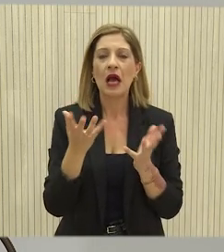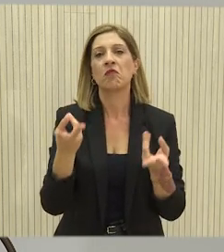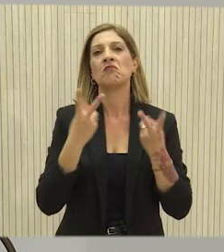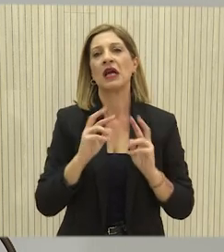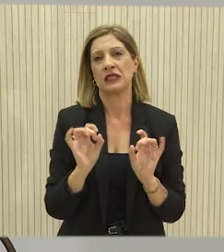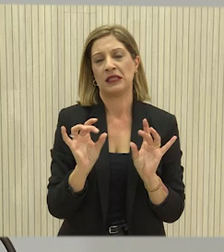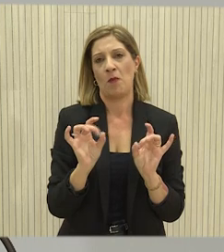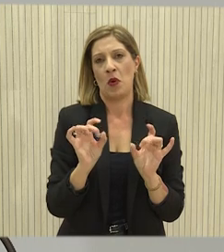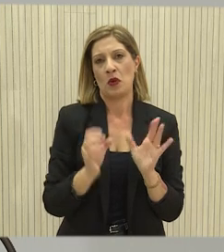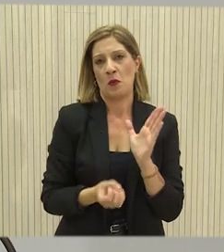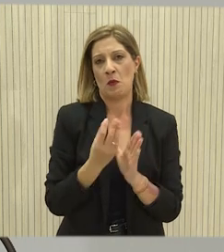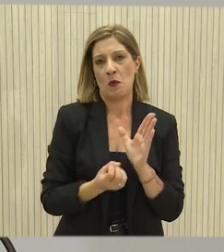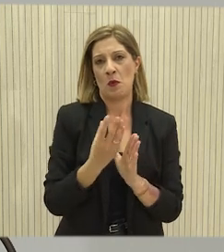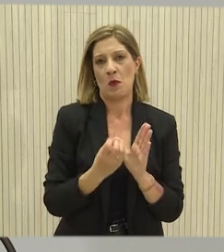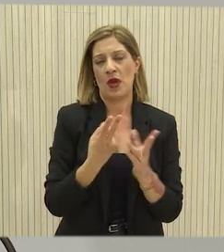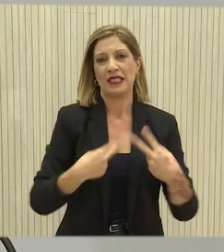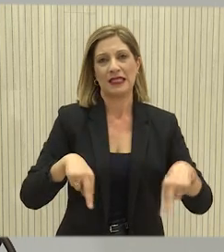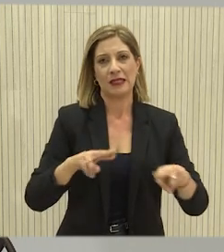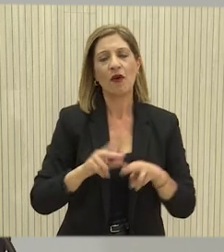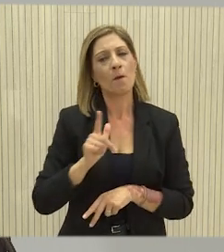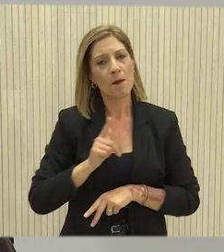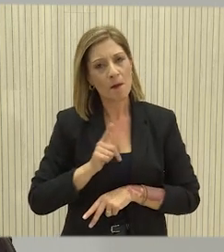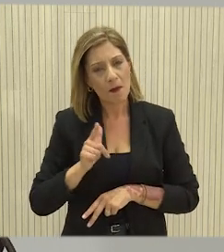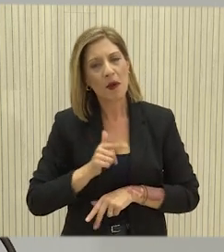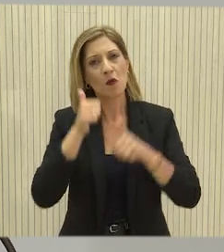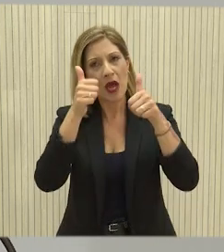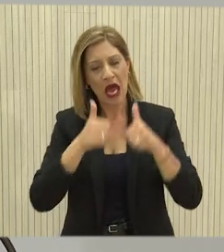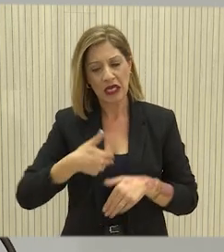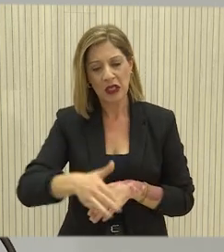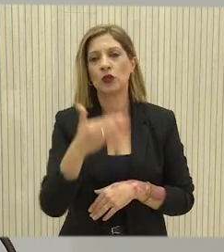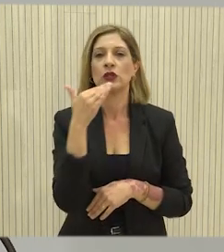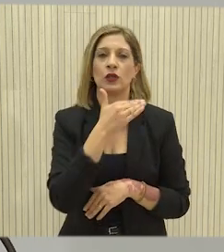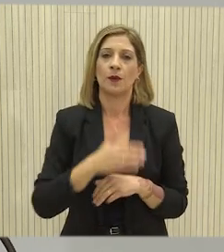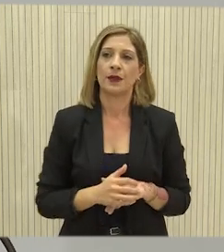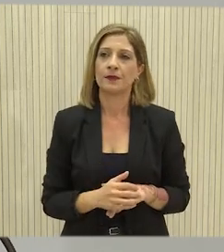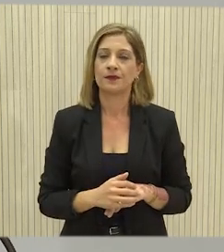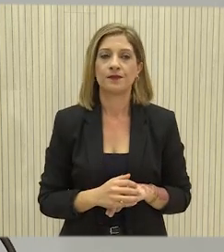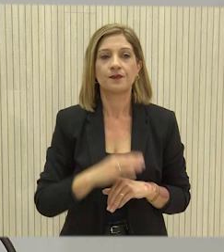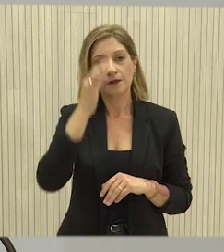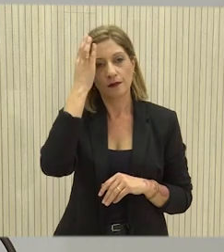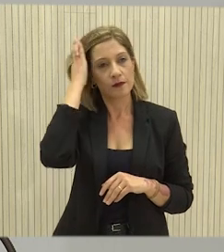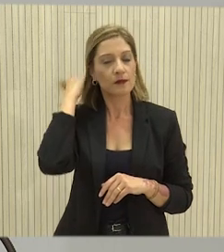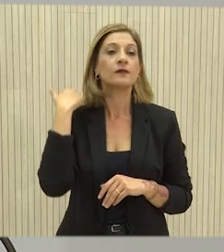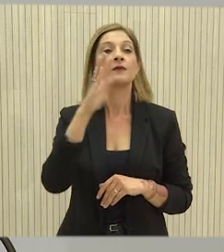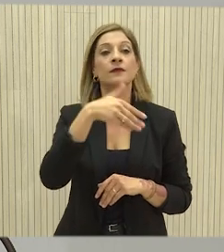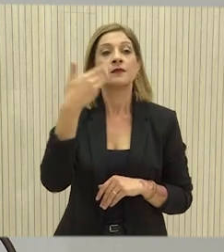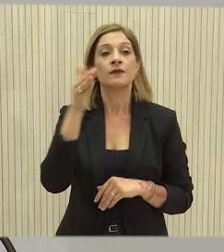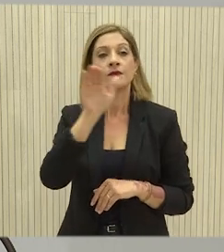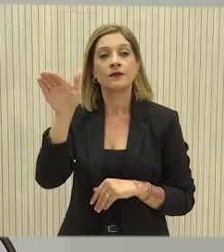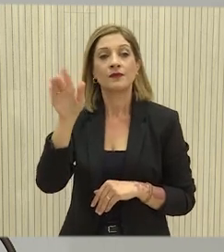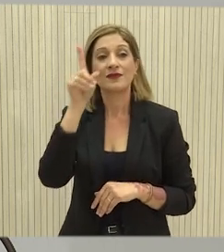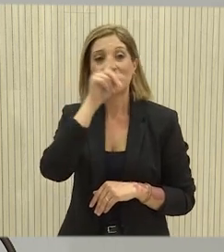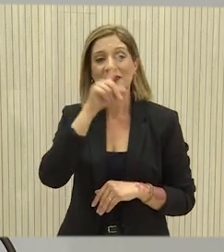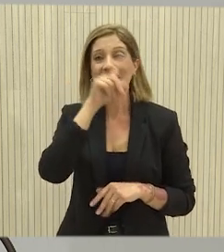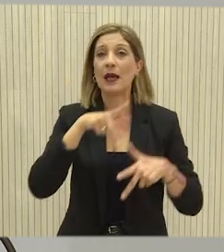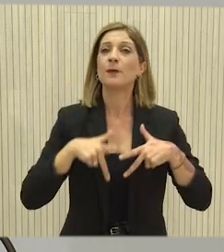έχουμε κάποια επίσημη ενημέρωση. Θα υπάρξουν επίσημες ανακοινώσεις μόλις αυτό επιτευχθεί. Μετά από διαβήματα, το ψευδοκράτος